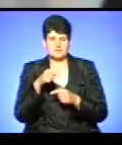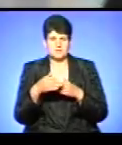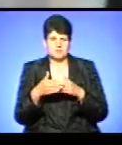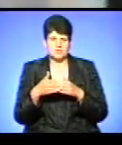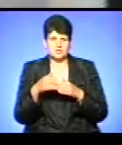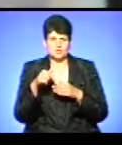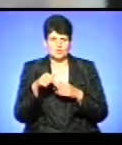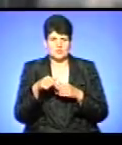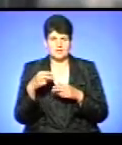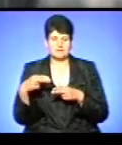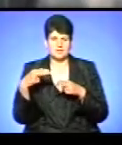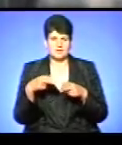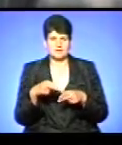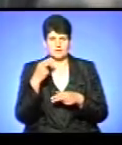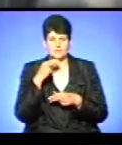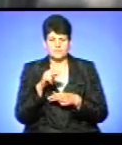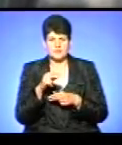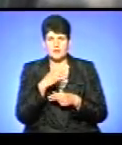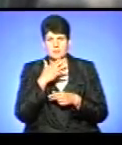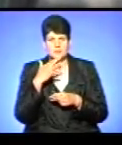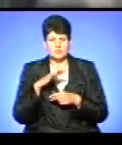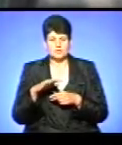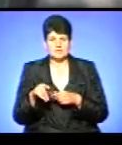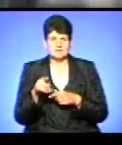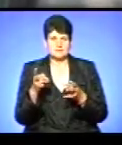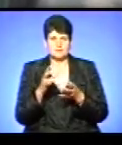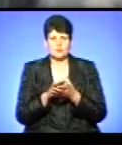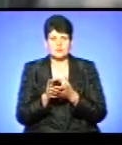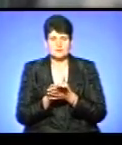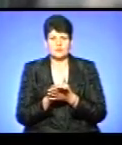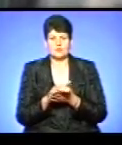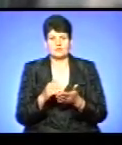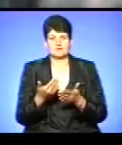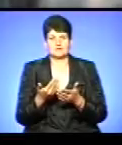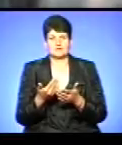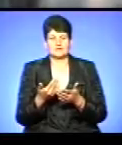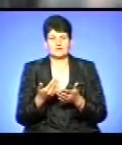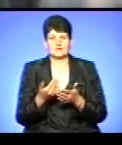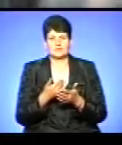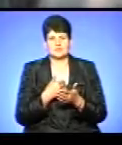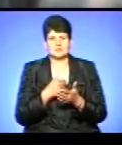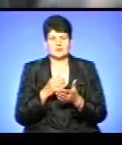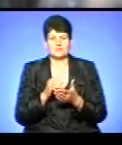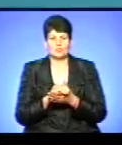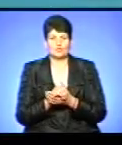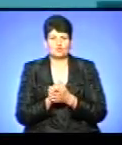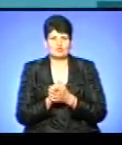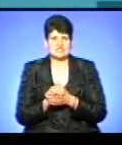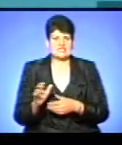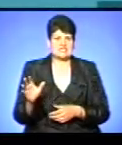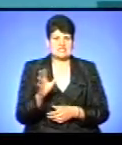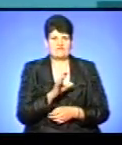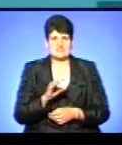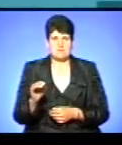ближче навіть їхати сюди. Багато дітей, з ними треба познайомитися, хочеться якось наладити контакт, подружитися зі всіма.